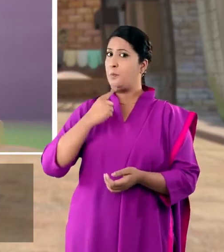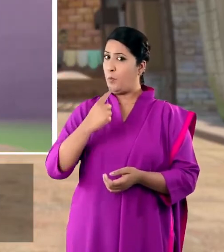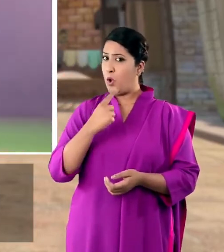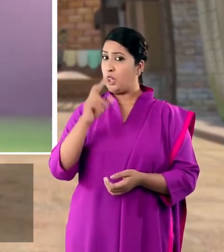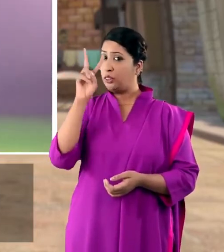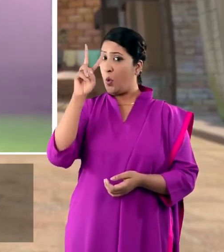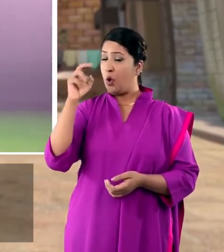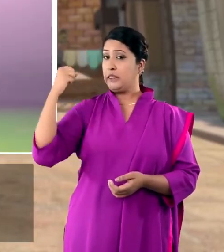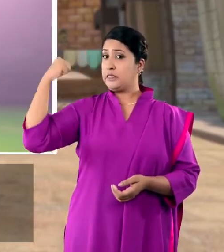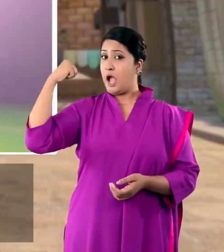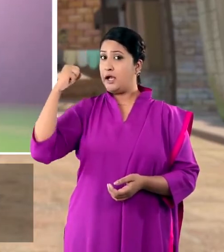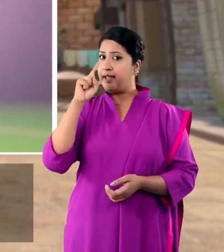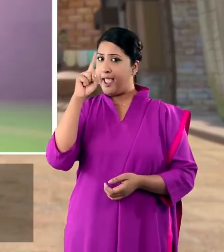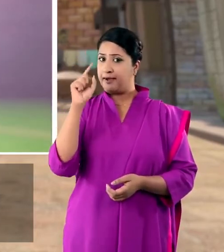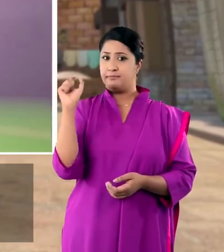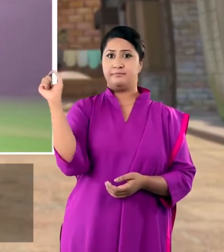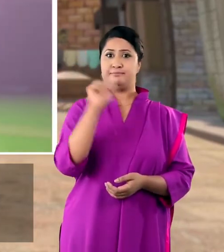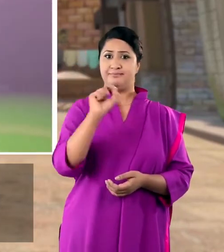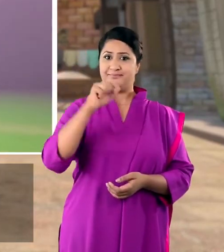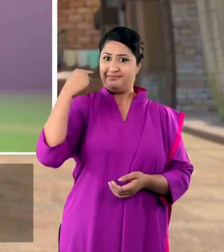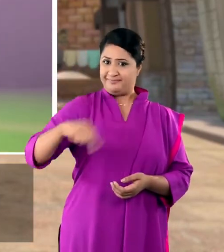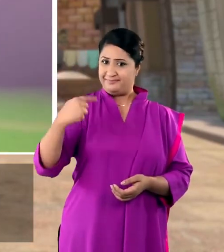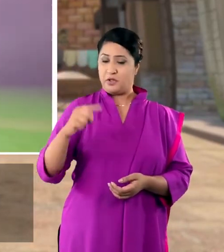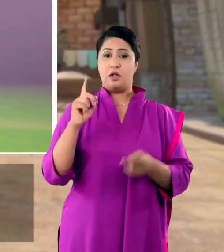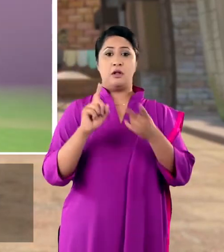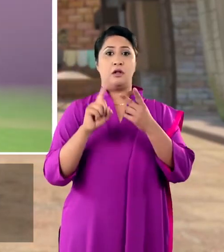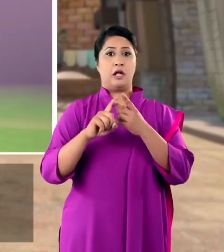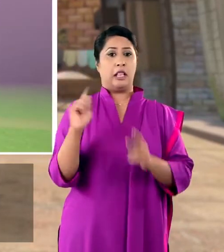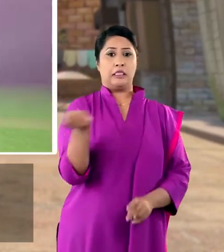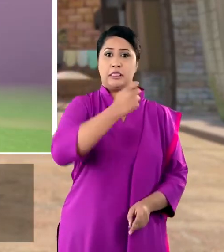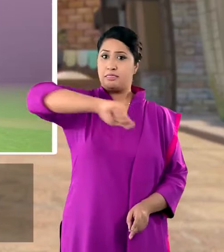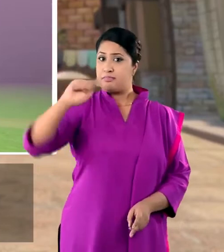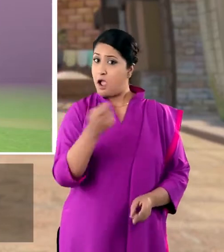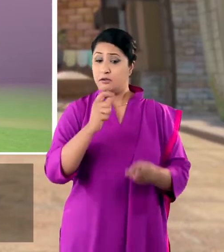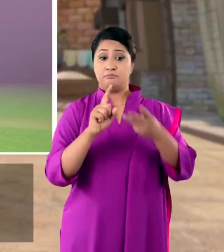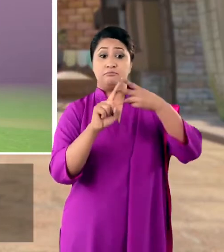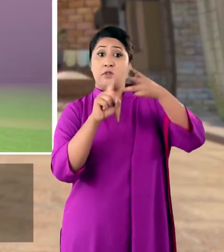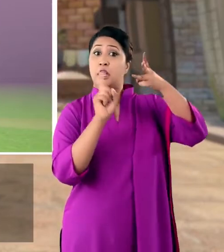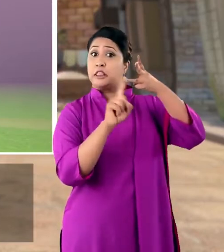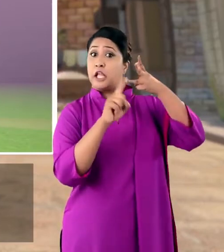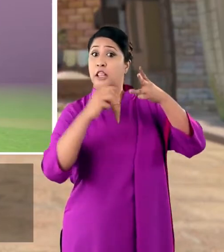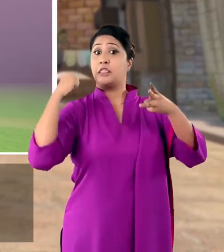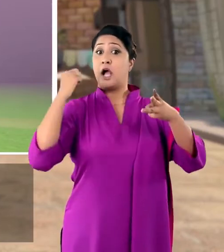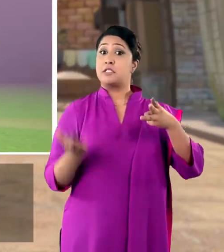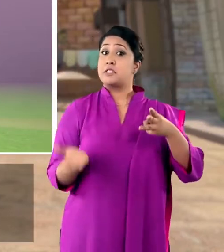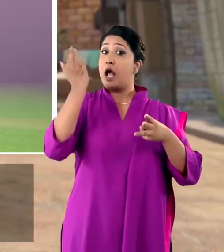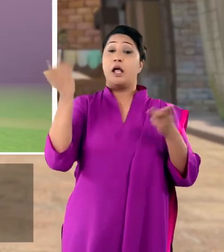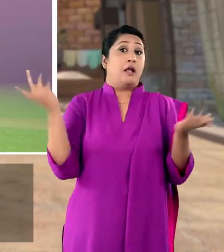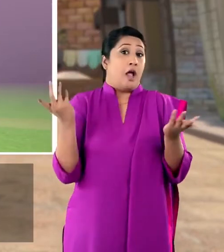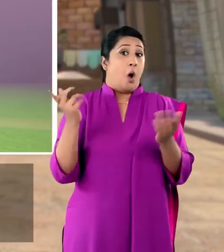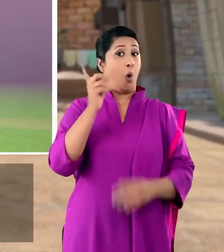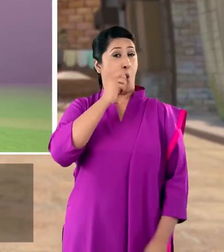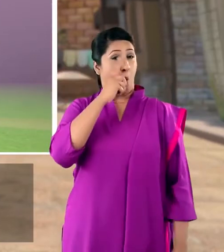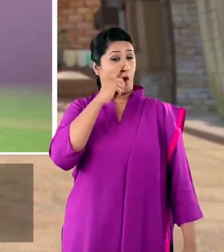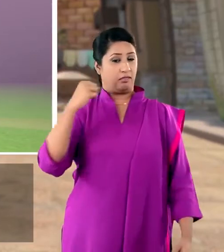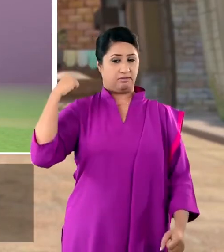में दो ताकतें हैं, एक तलवार की और दूसरी कलम की, मगर इन दोनों से बड़ी एक और ताकत